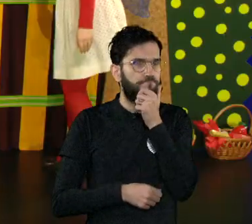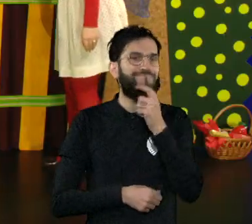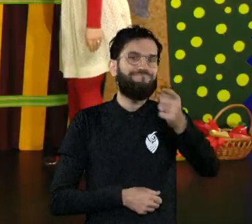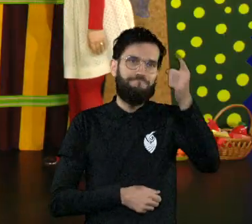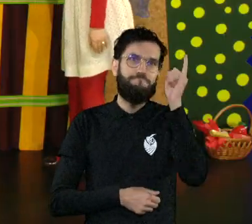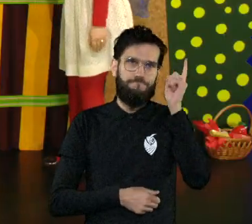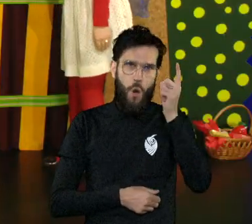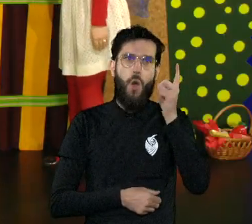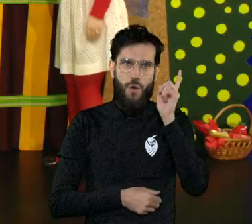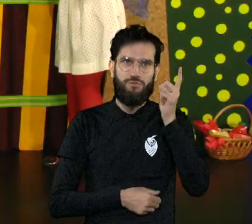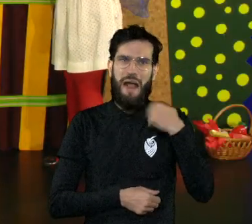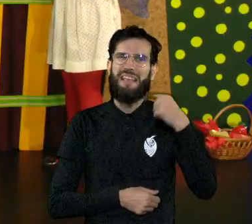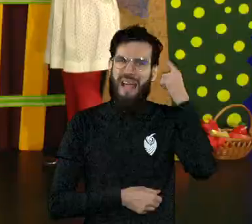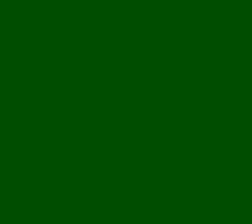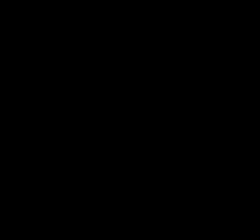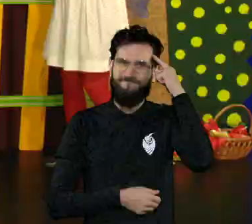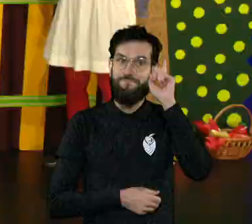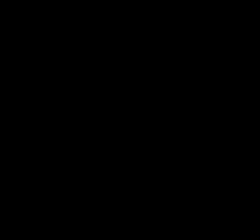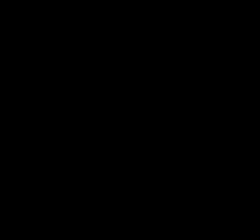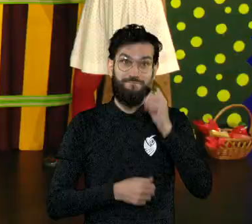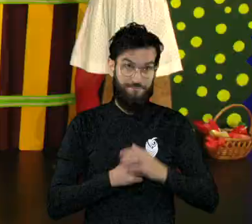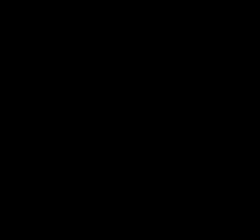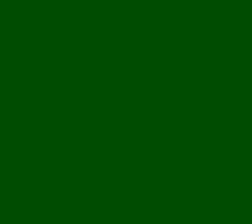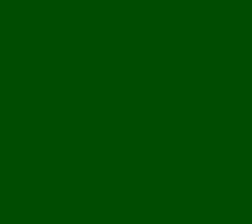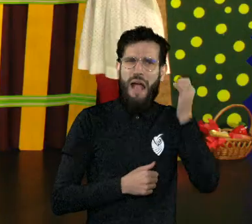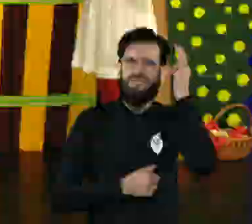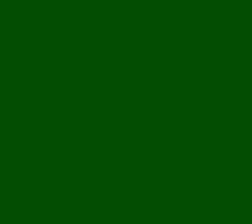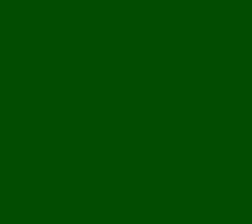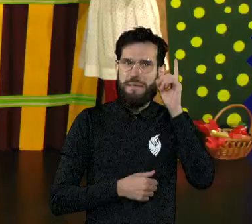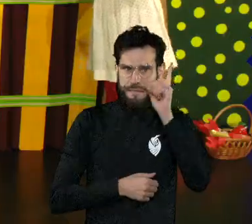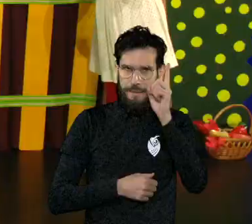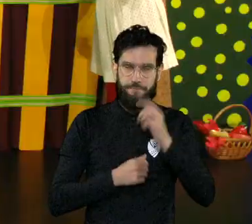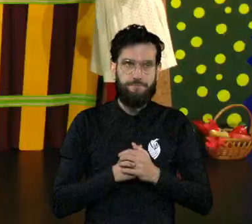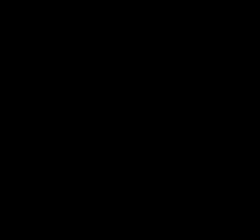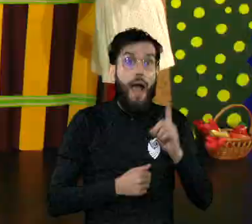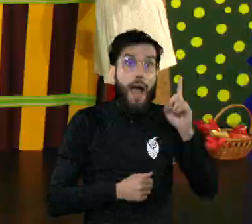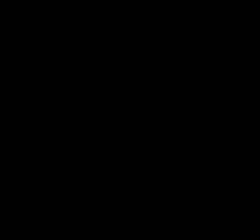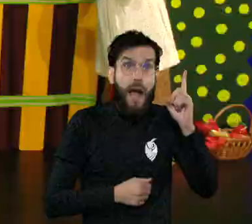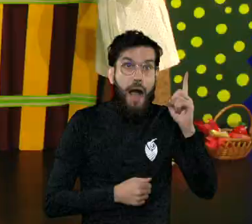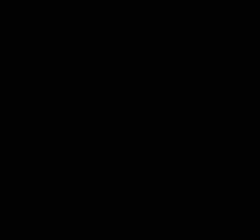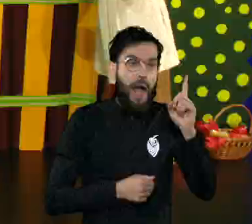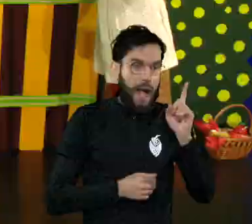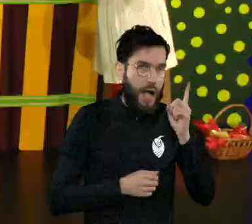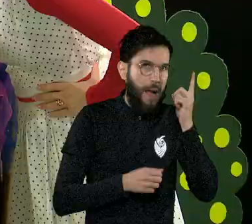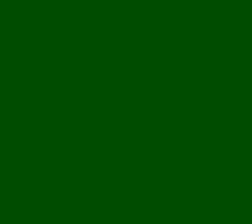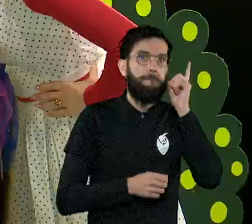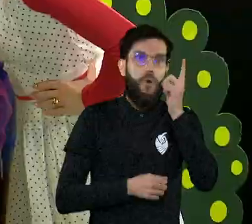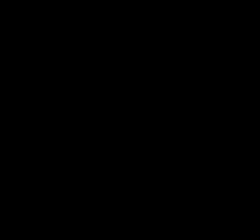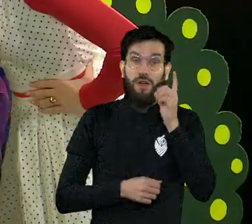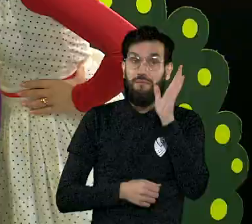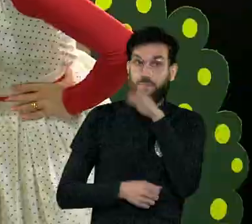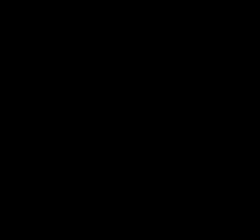Počkaj, ja na teba niečo vymyslím. A čo to tu má? Už viem.